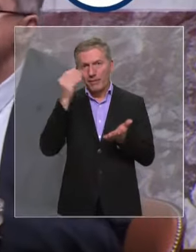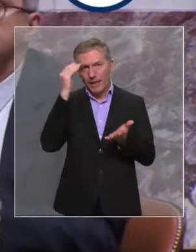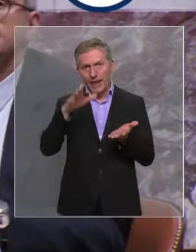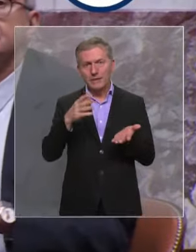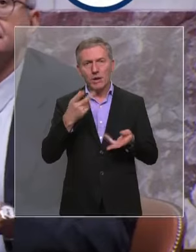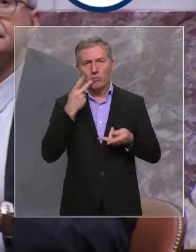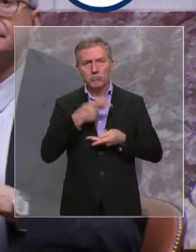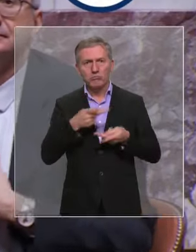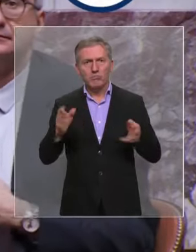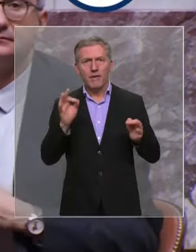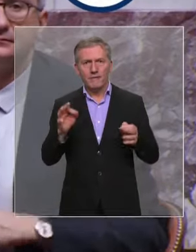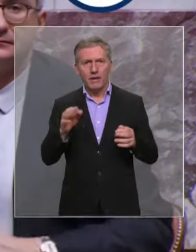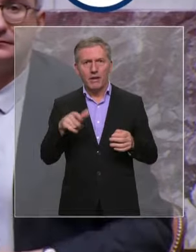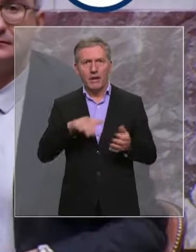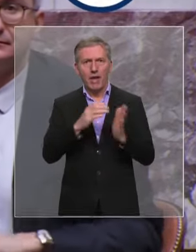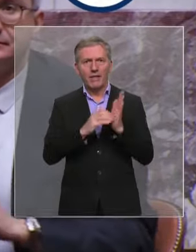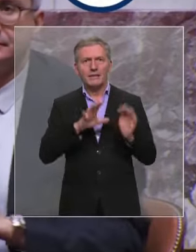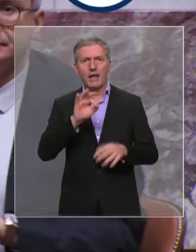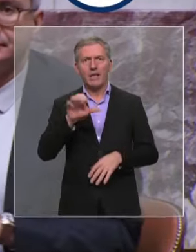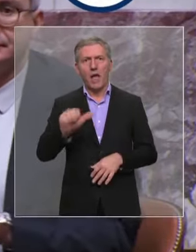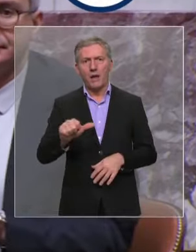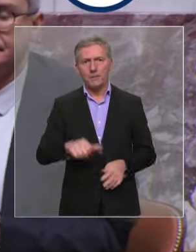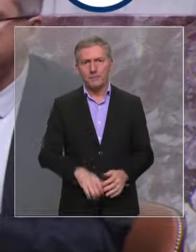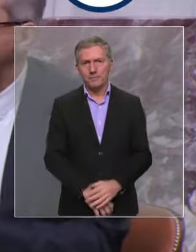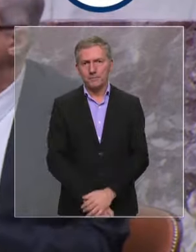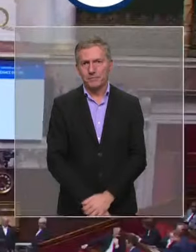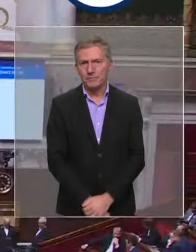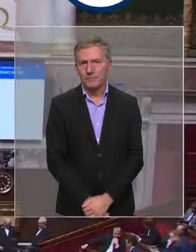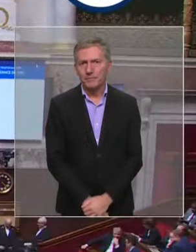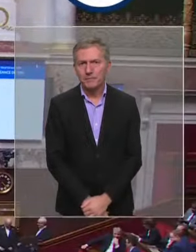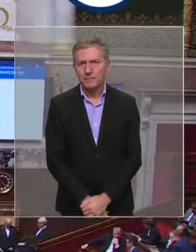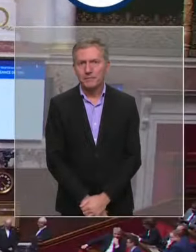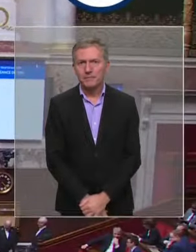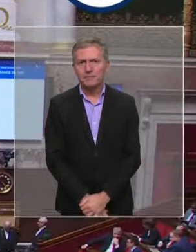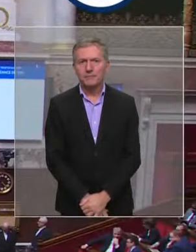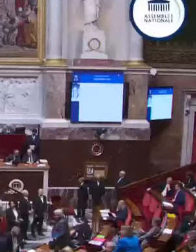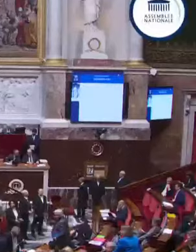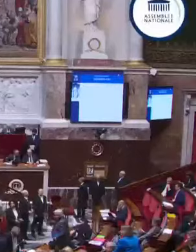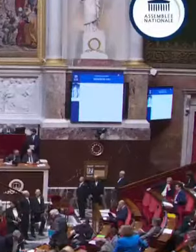du gouvernement en vertu de l'article 50-1. À tout de suite.